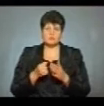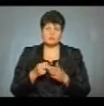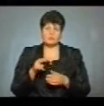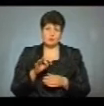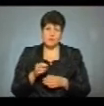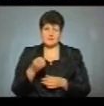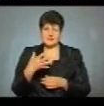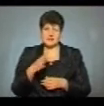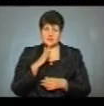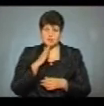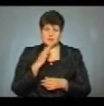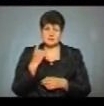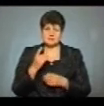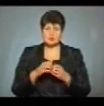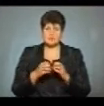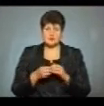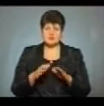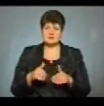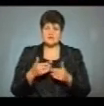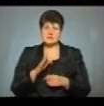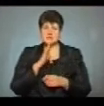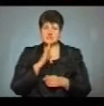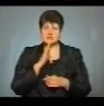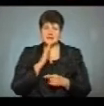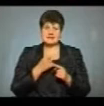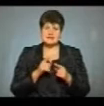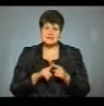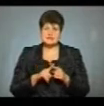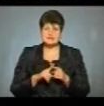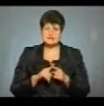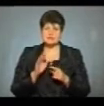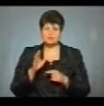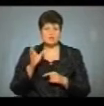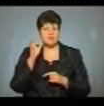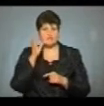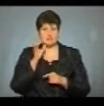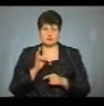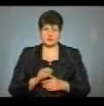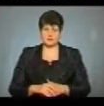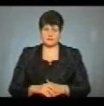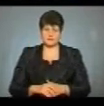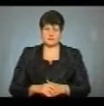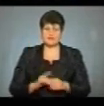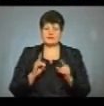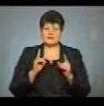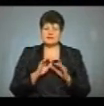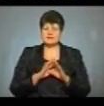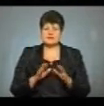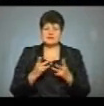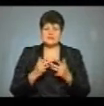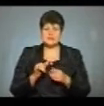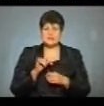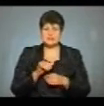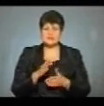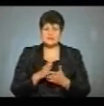Одна з проблем, з якими звертаються жінки, це елементарно бути вислуханою. Навіть не стільки для них є